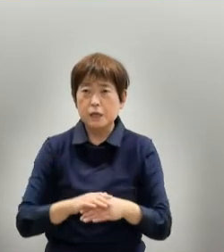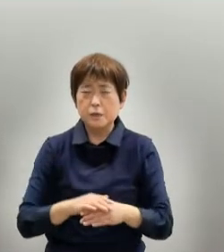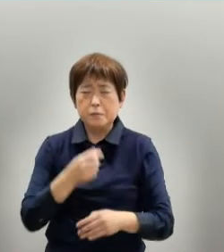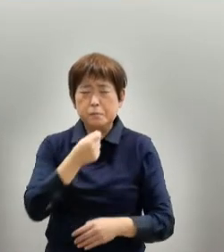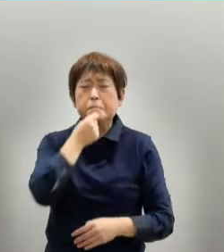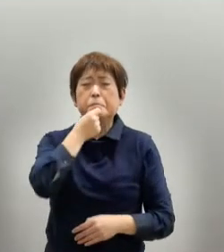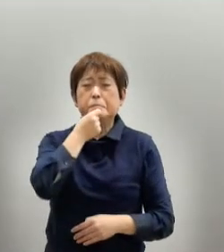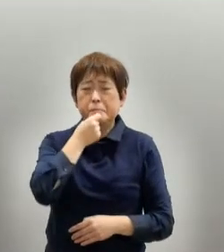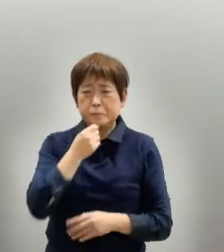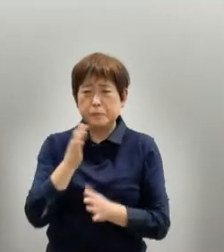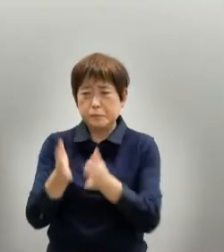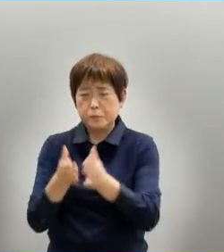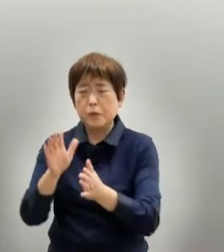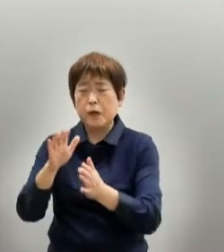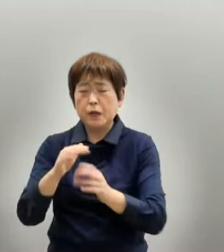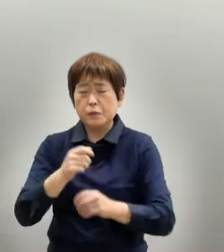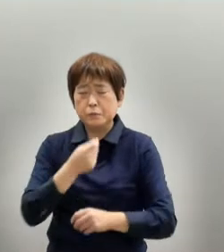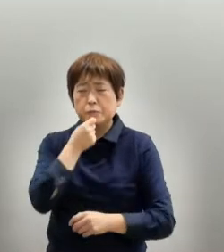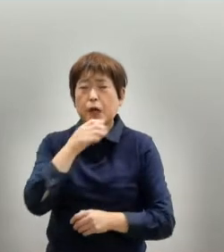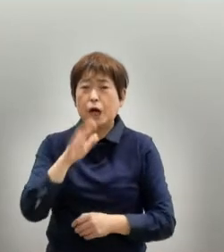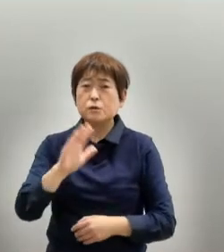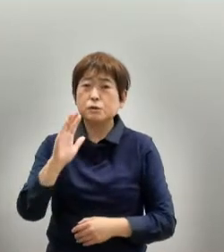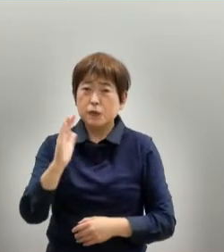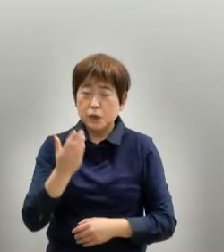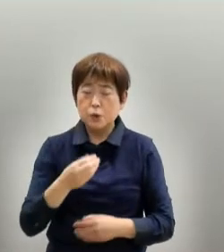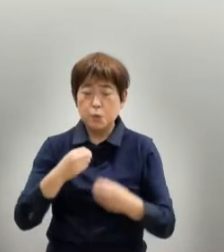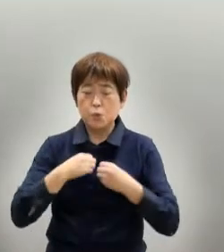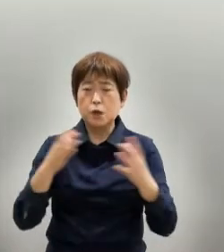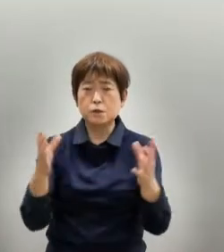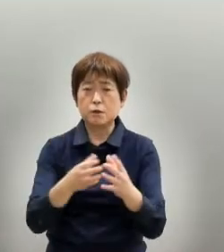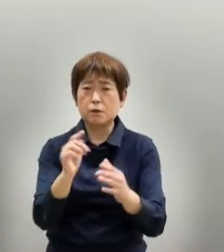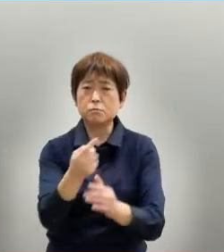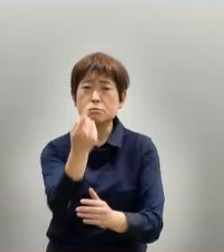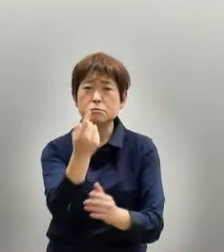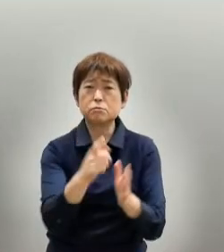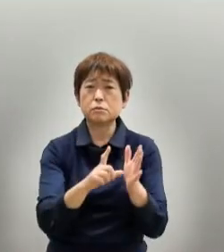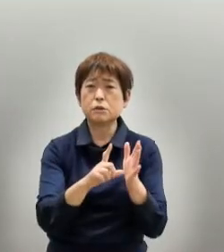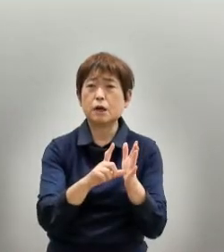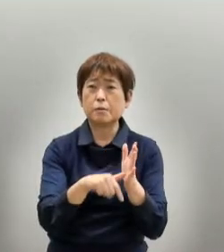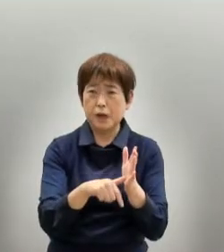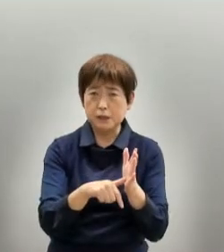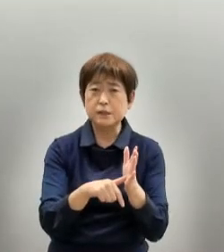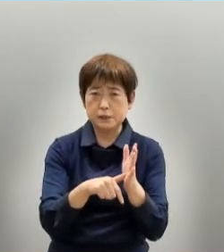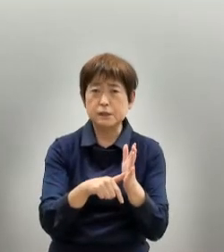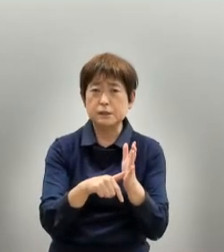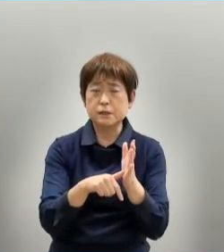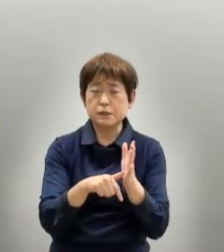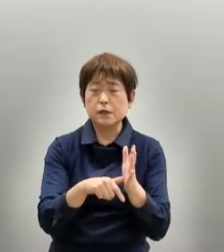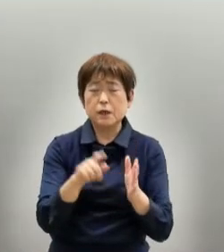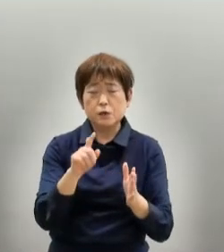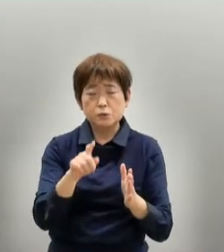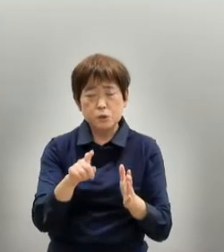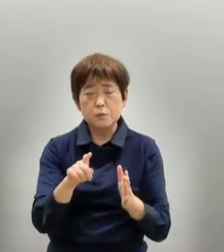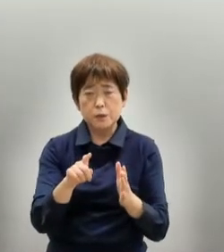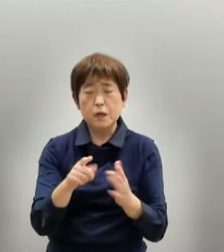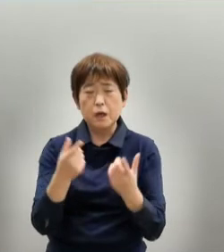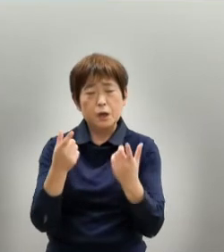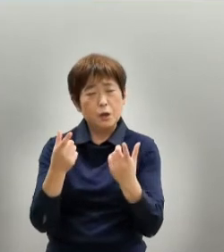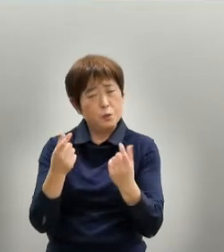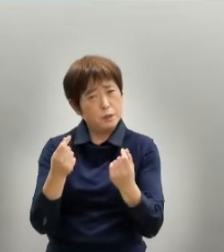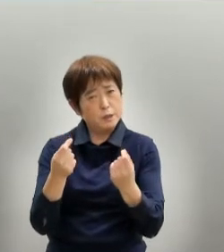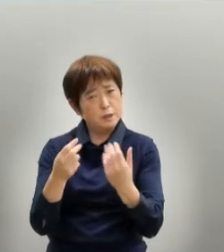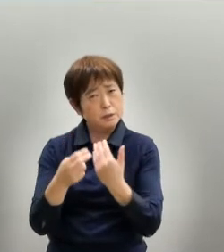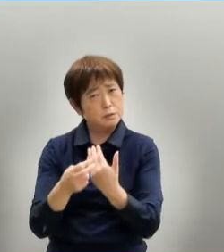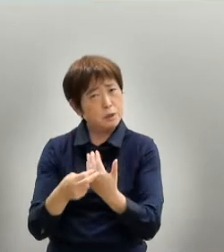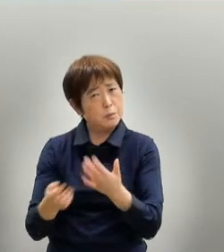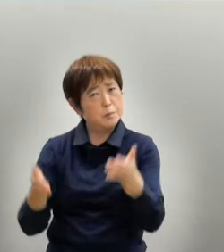生してしまったような場合もございました。例えばこういうような場合はですね、他の同業種の施設に対しまして、類似のクラスター発生をあらかじ